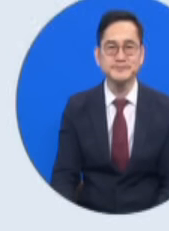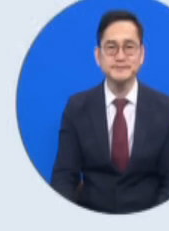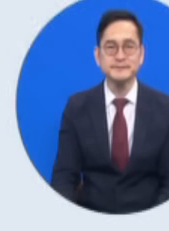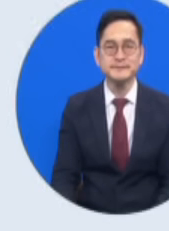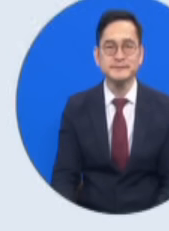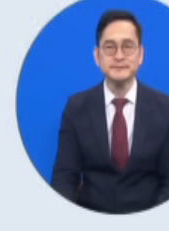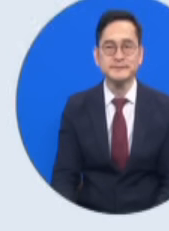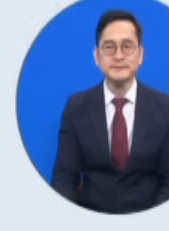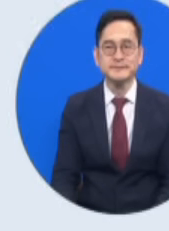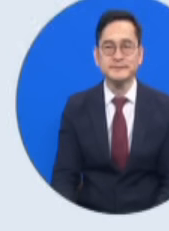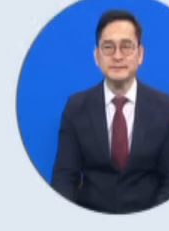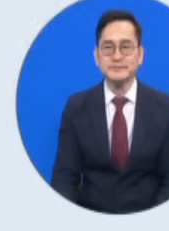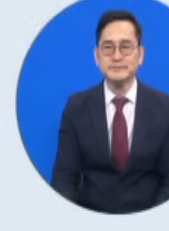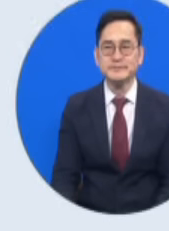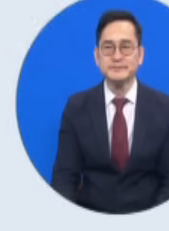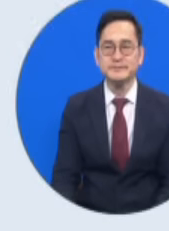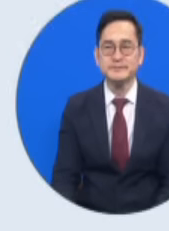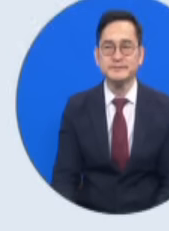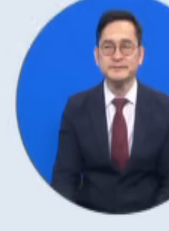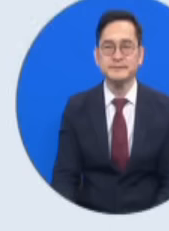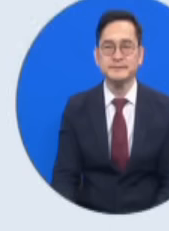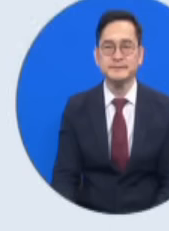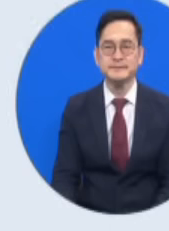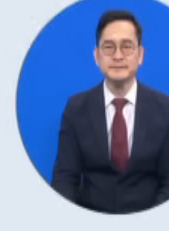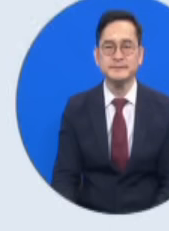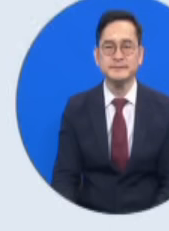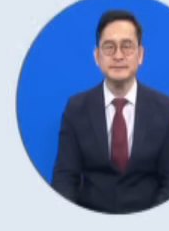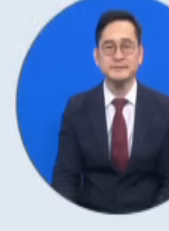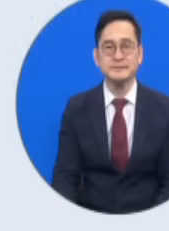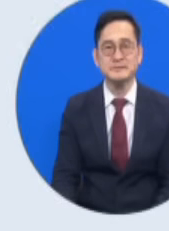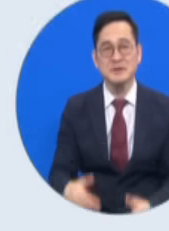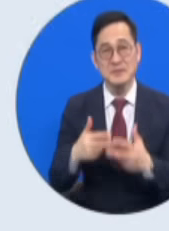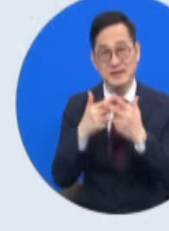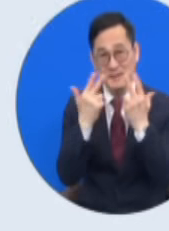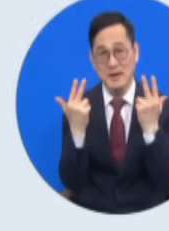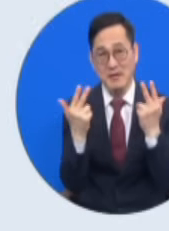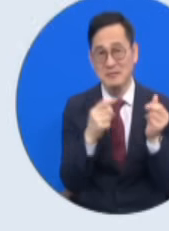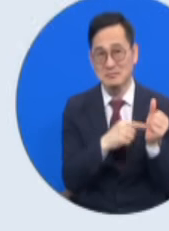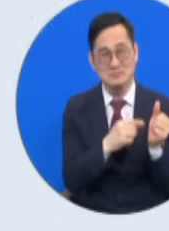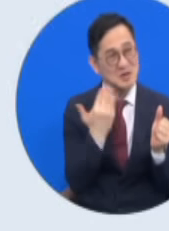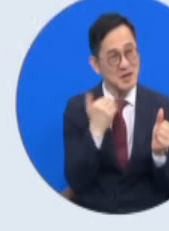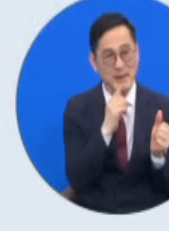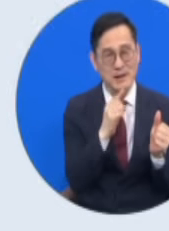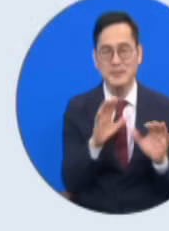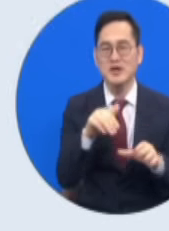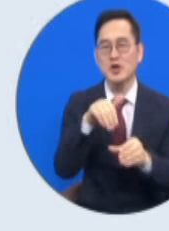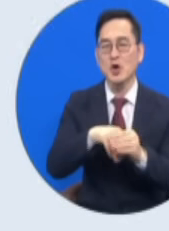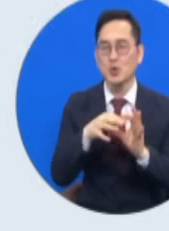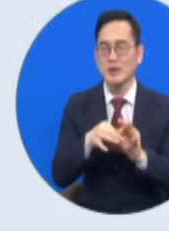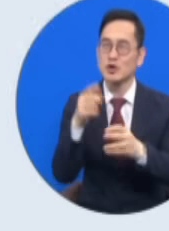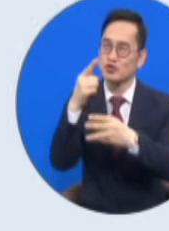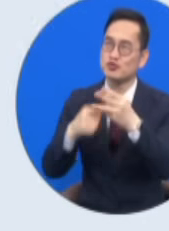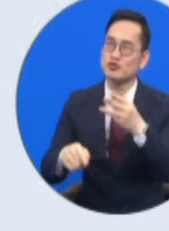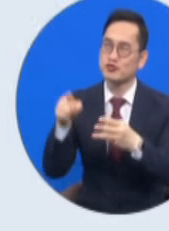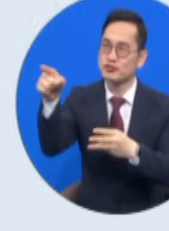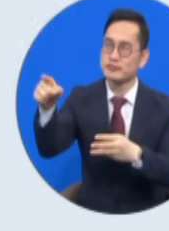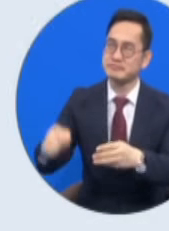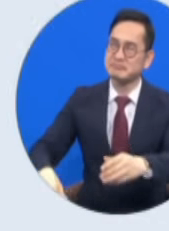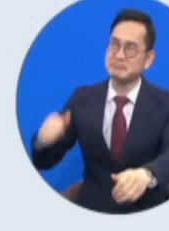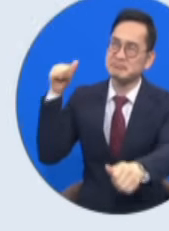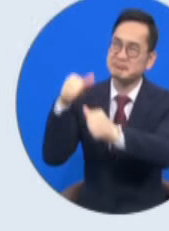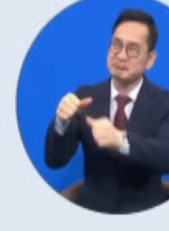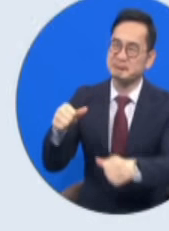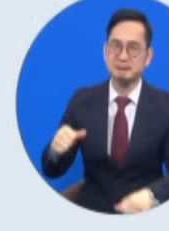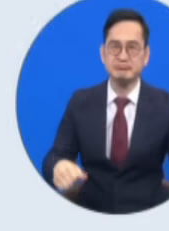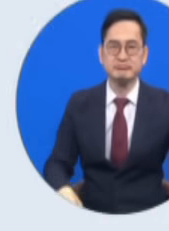저는 어저께 보니까는 저 이재명 대표가 그런 얘기를 하더라고요. 이번 선거를 통해서 윤석열 정부에다 경고장을 던져야 된다